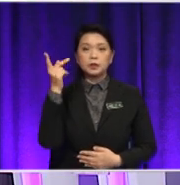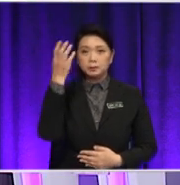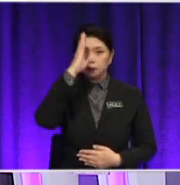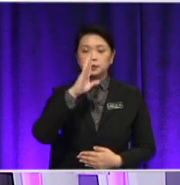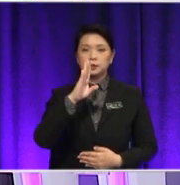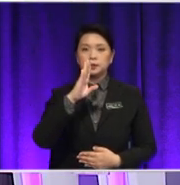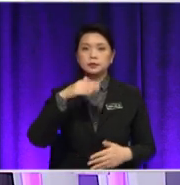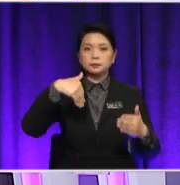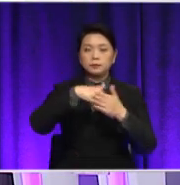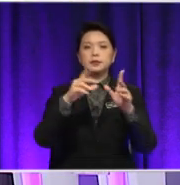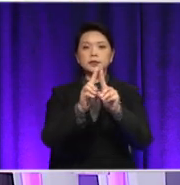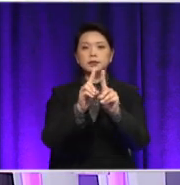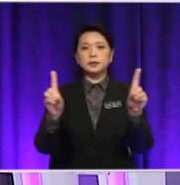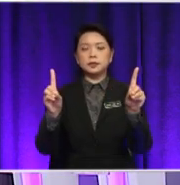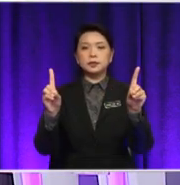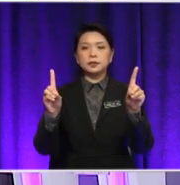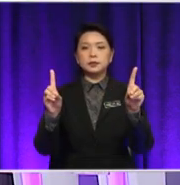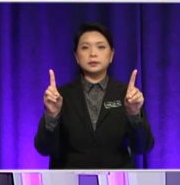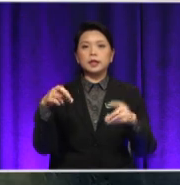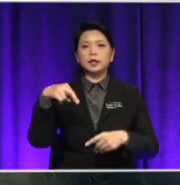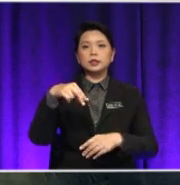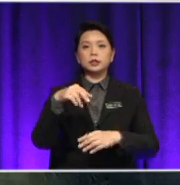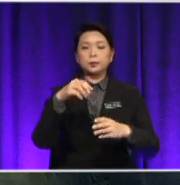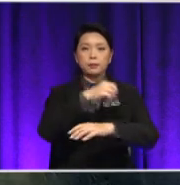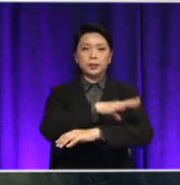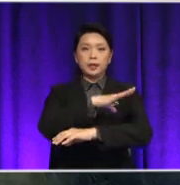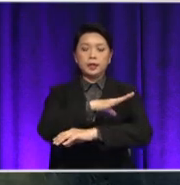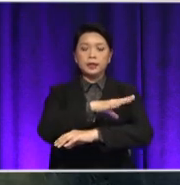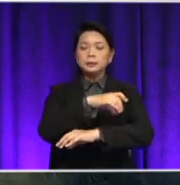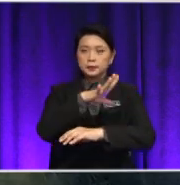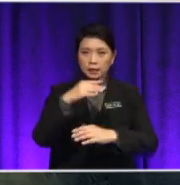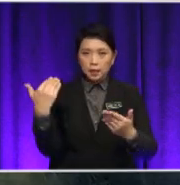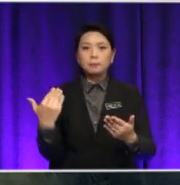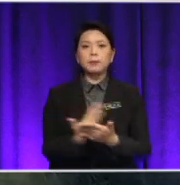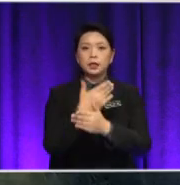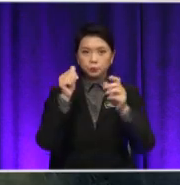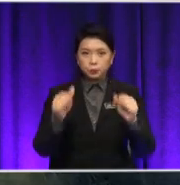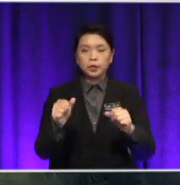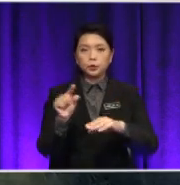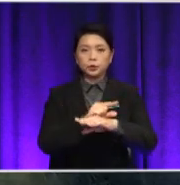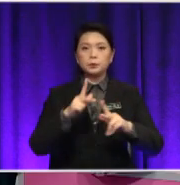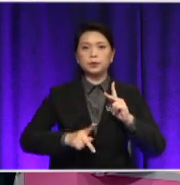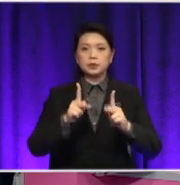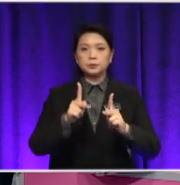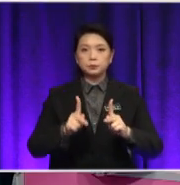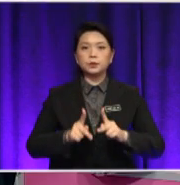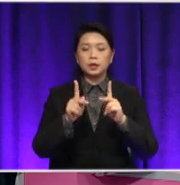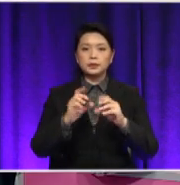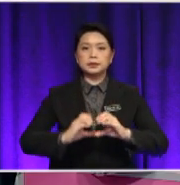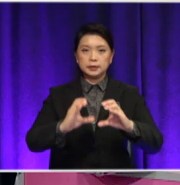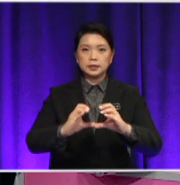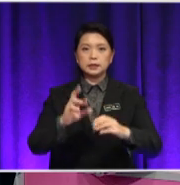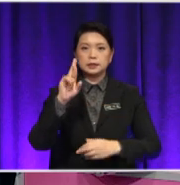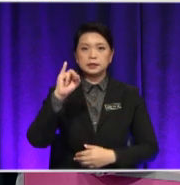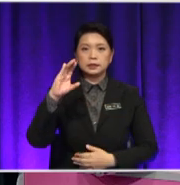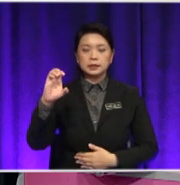cikgu. Okey, itu boleh kita buat prosedur RISE. Okey. Okay. Keadaan bengkak ini akibat darah yang terkumpul